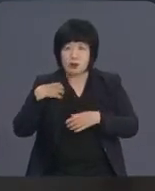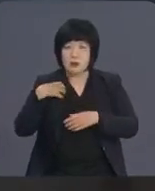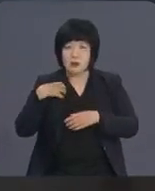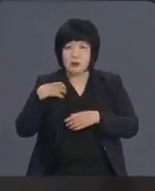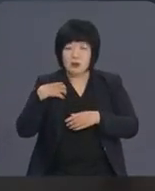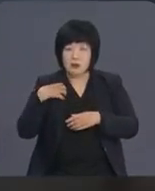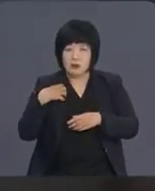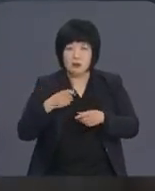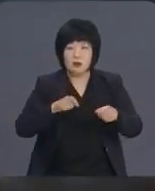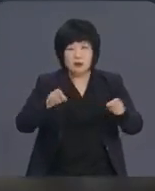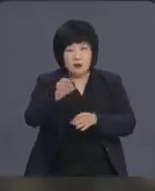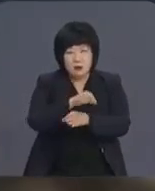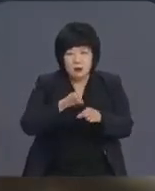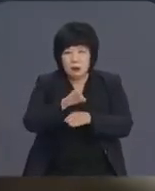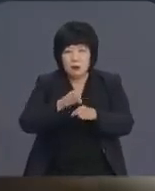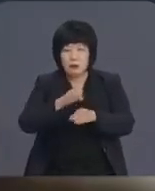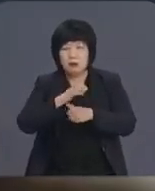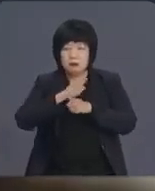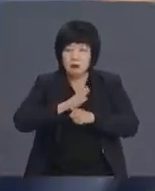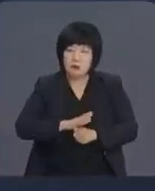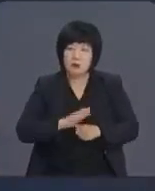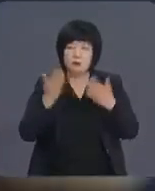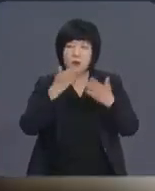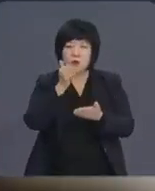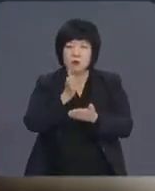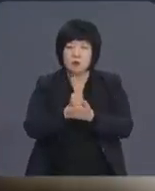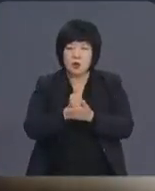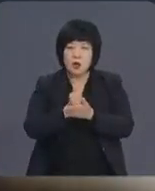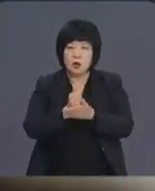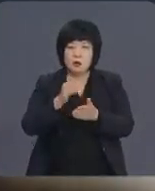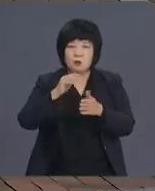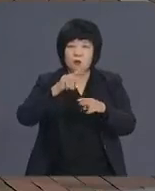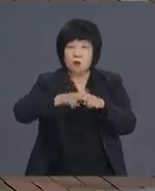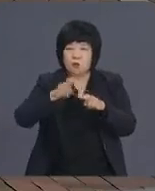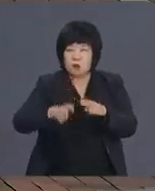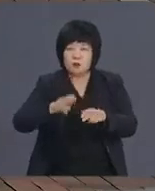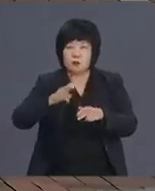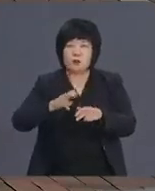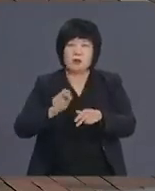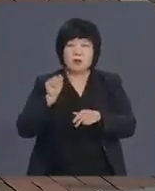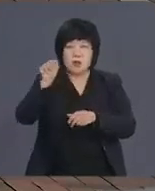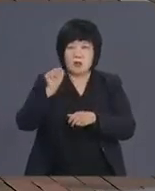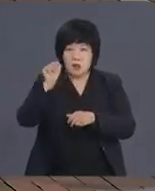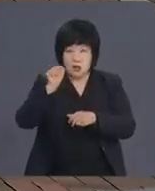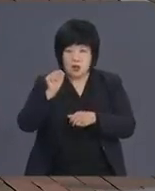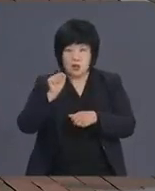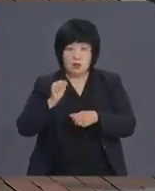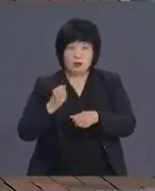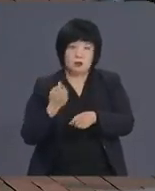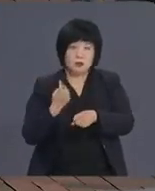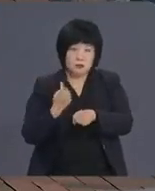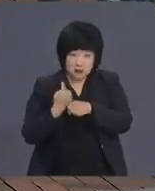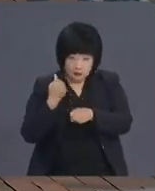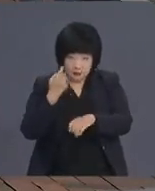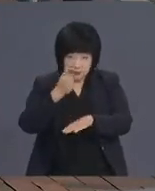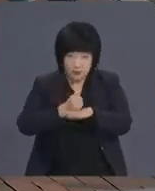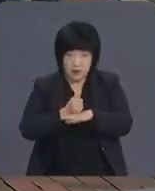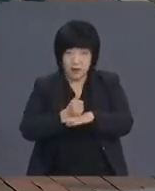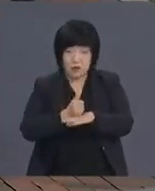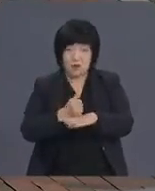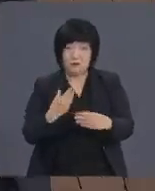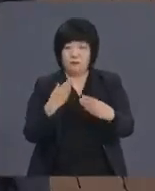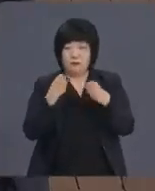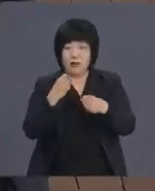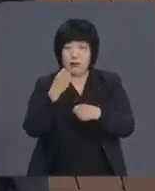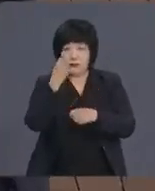인사 전횡을 견디며 총장 퇴진을 요구하는 1인 시위를 이어갔고 지난해 말 정직 3개월 징계를 받았습니다.